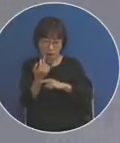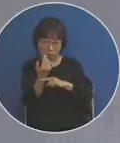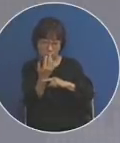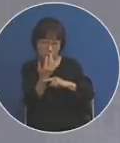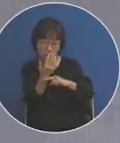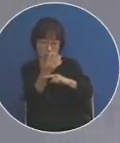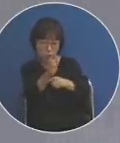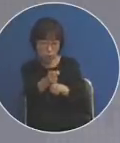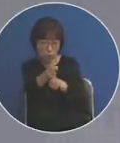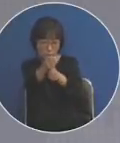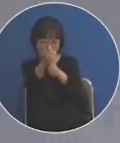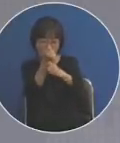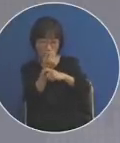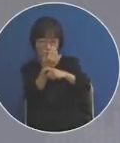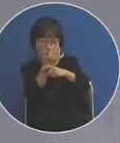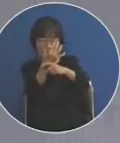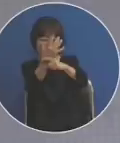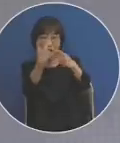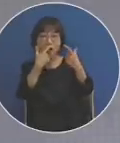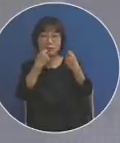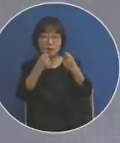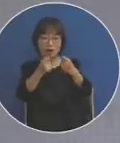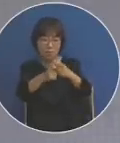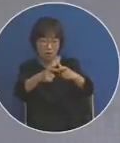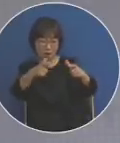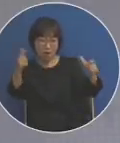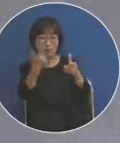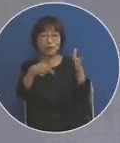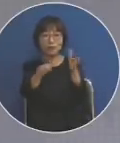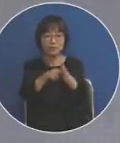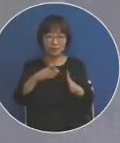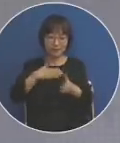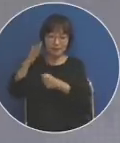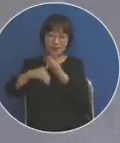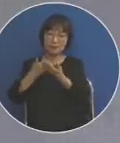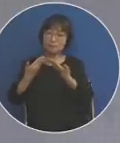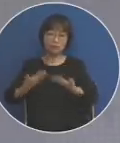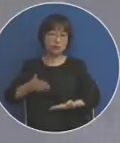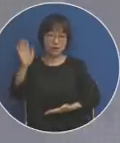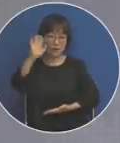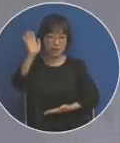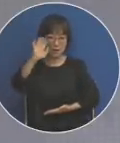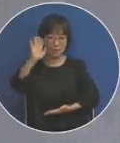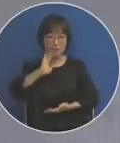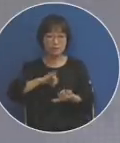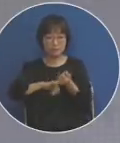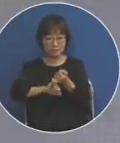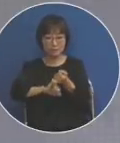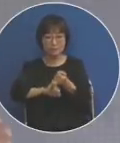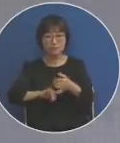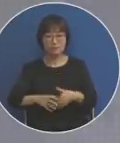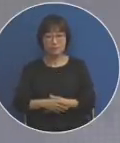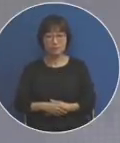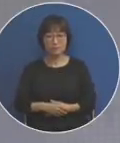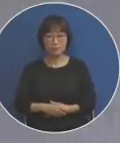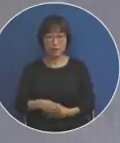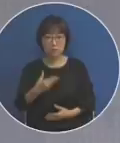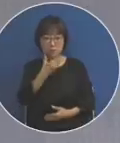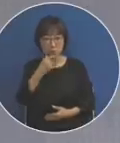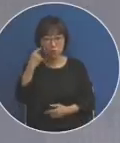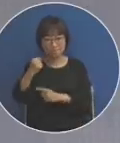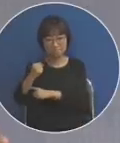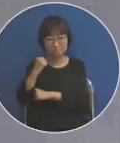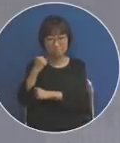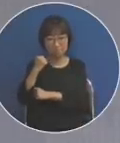내가 쉬지 않겠다 그랬어요. And it says that I will not keep quiet, not be silent, for my salvation is like a burning torch. 얼마나 대단합니까? 복음의 힘. So